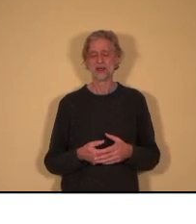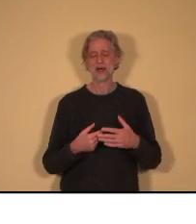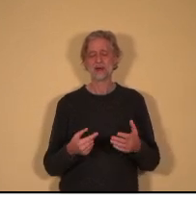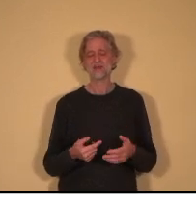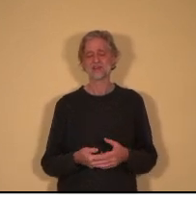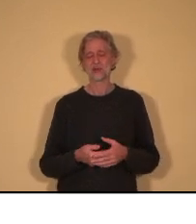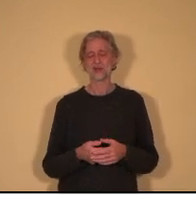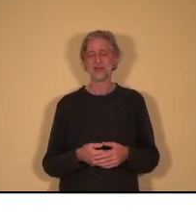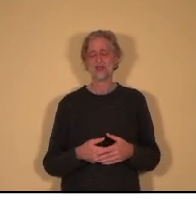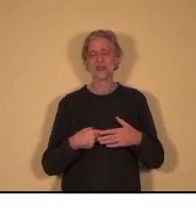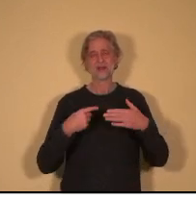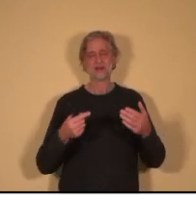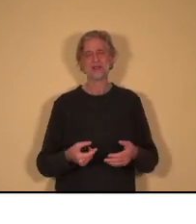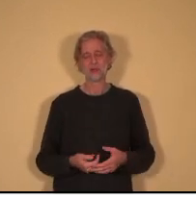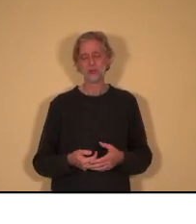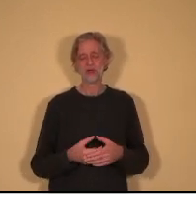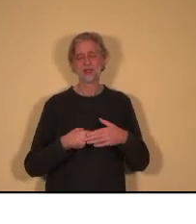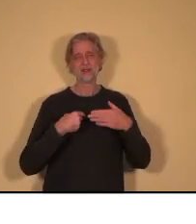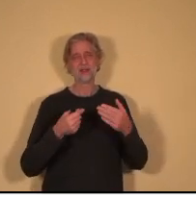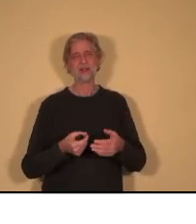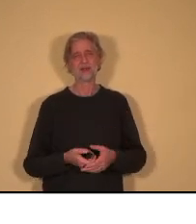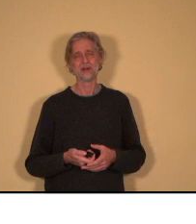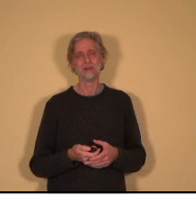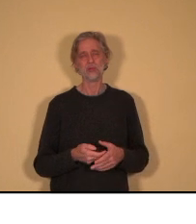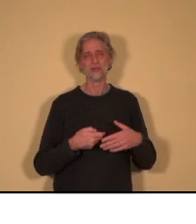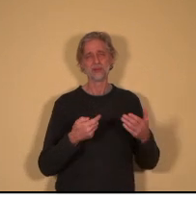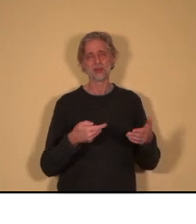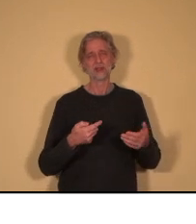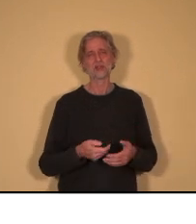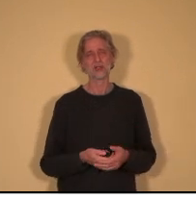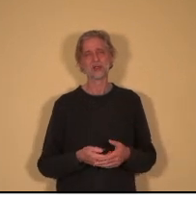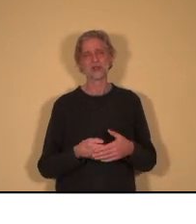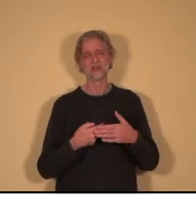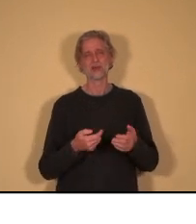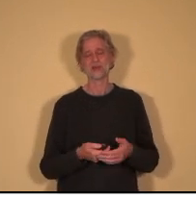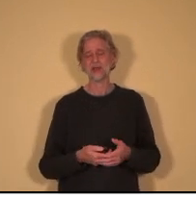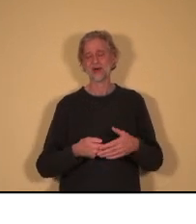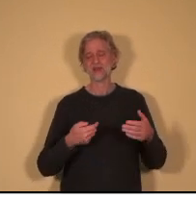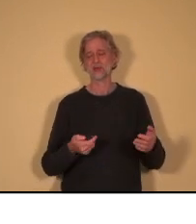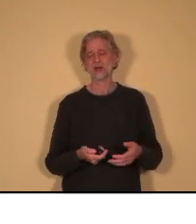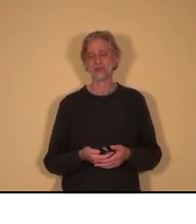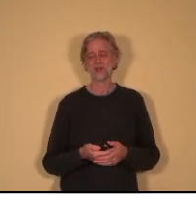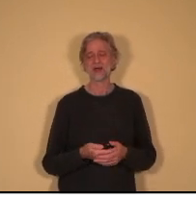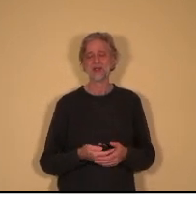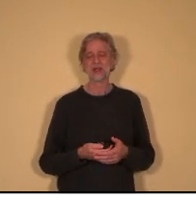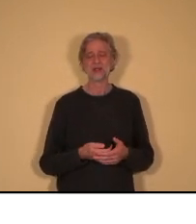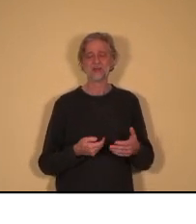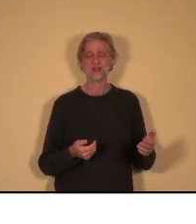diese Ameisensäure geht dann wieder über in die überkritische CO2-Phase und kann